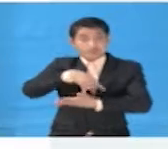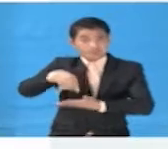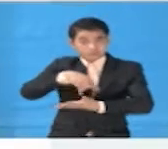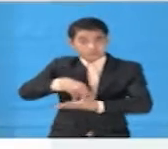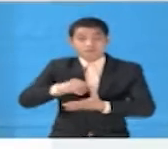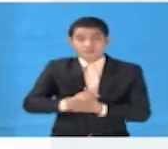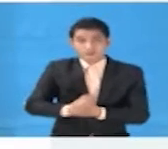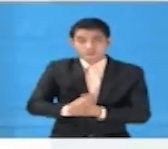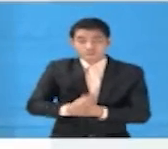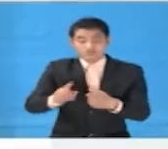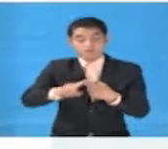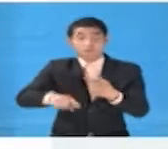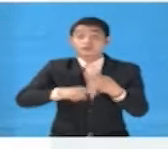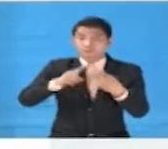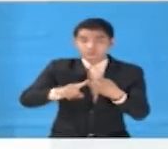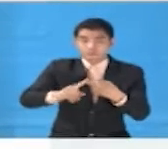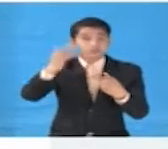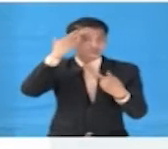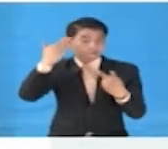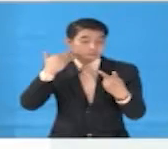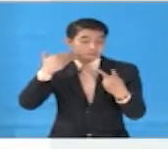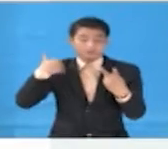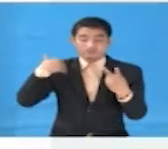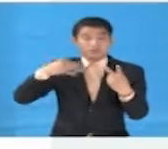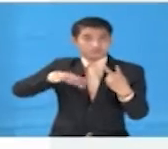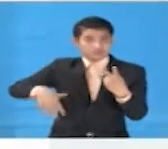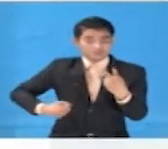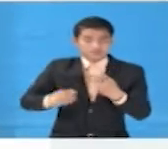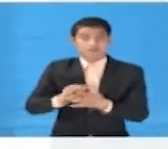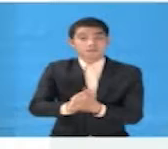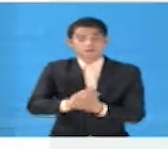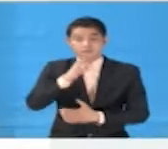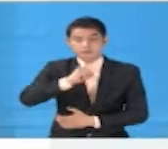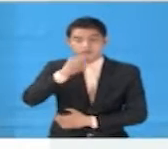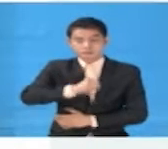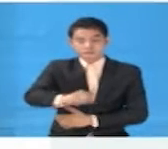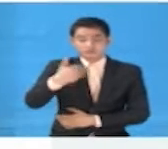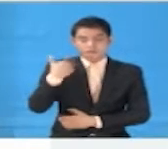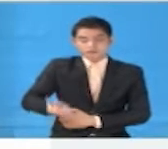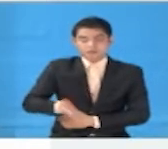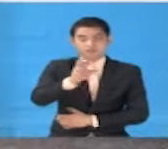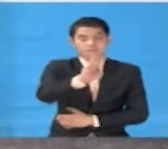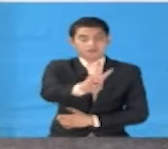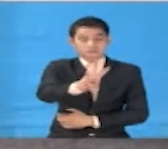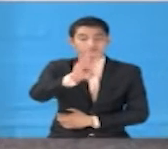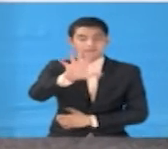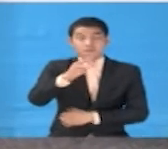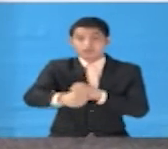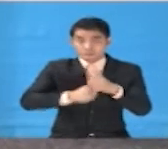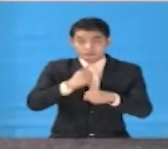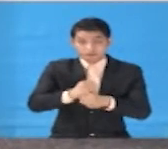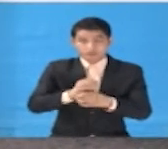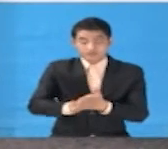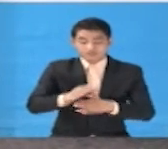ចាក់អង្រែទី2ស្ត្រីជនជាតិខ្មែរមានឈ្មោះអៀមធីតាចាប់អាយុ35ឆ្នាំស្នាក់នៅសង្កាត់បឹងទំពុន